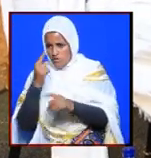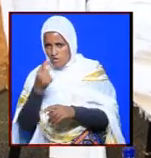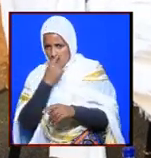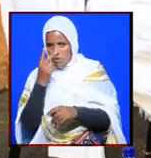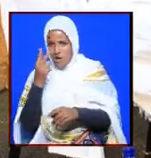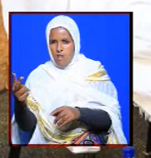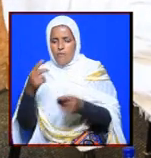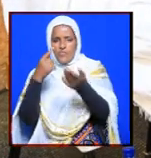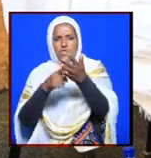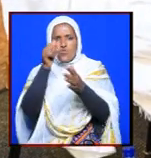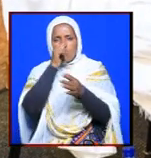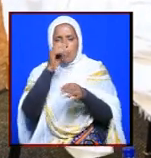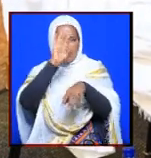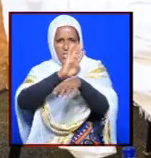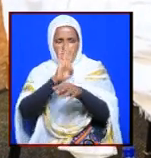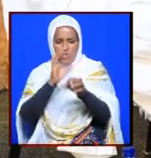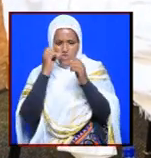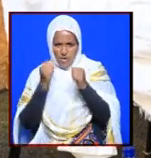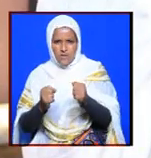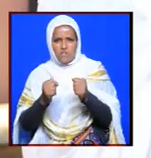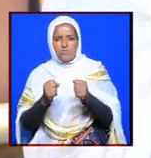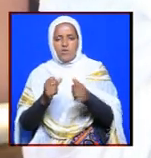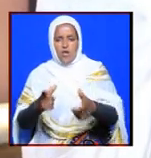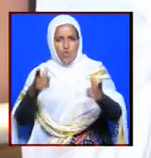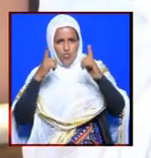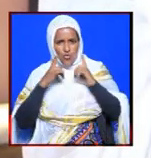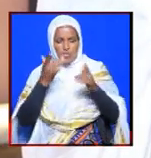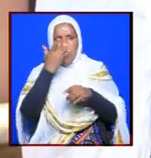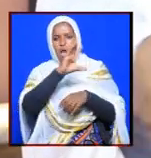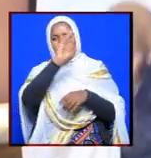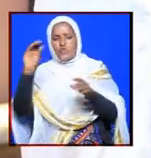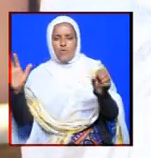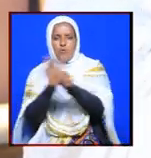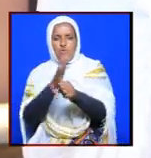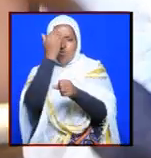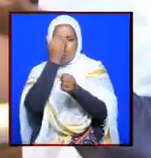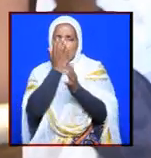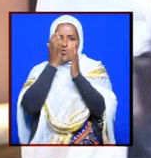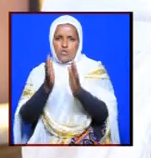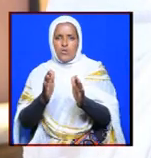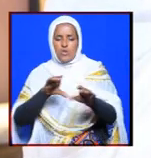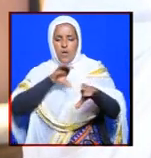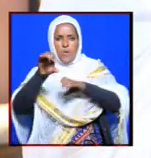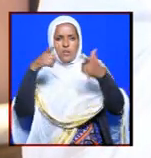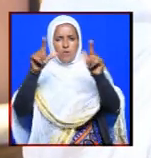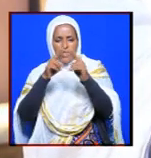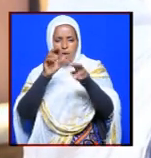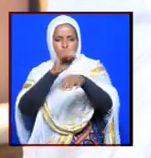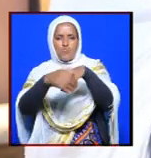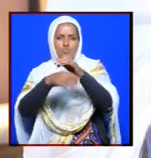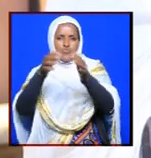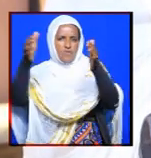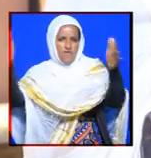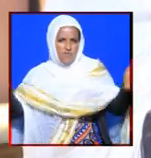ፈቅዶልኝ። ስለዚህ አሁን የኢትዮጵያ ቤተክርስቲያን ከጠነከረች፣ ከበረታች፣ ከኖረች አፍሪካን በሙሉ ኦርቶዶክሳዊ የማድረግ እድሏ